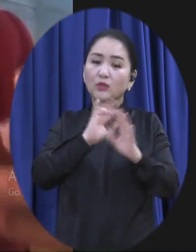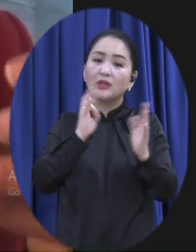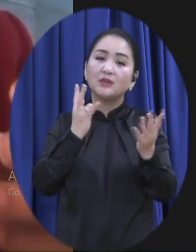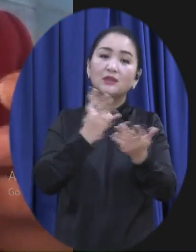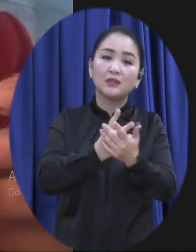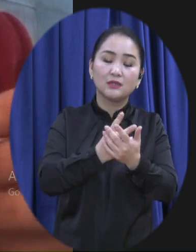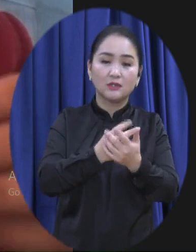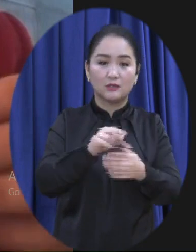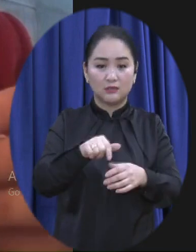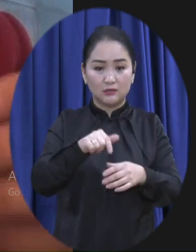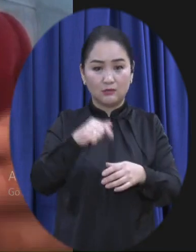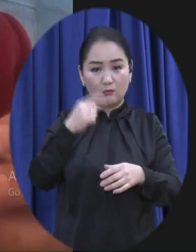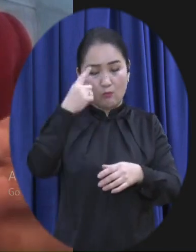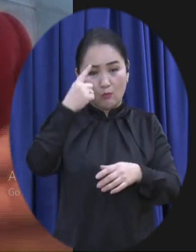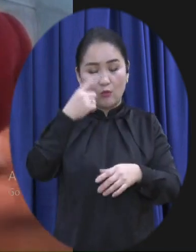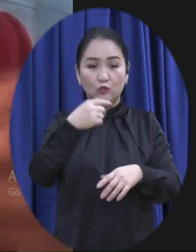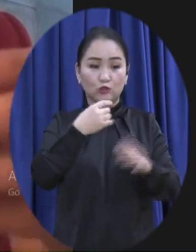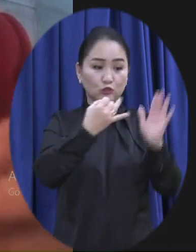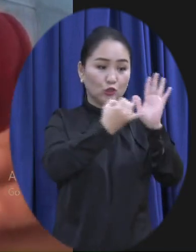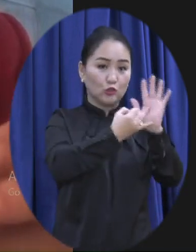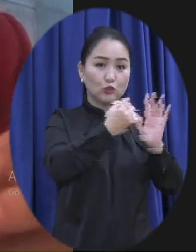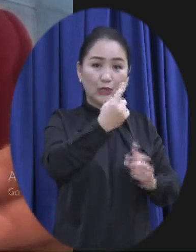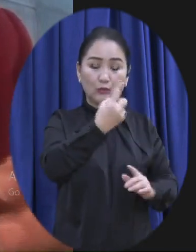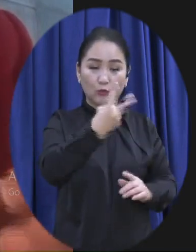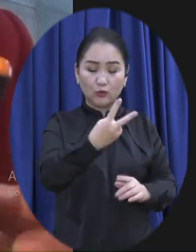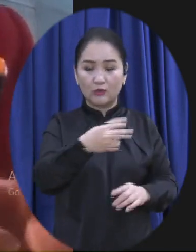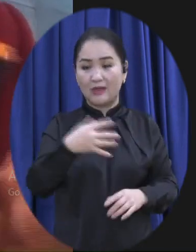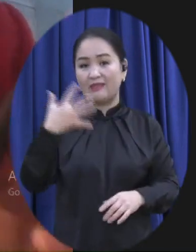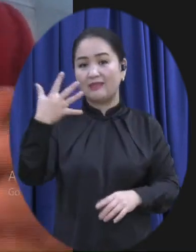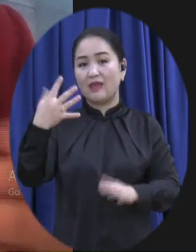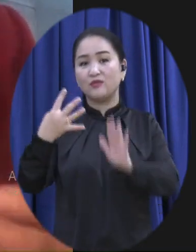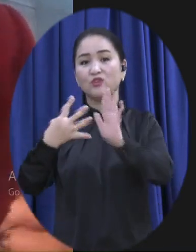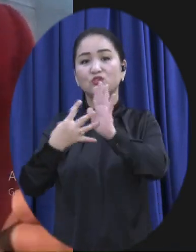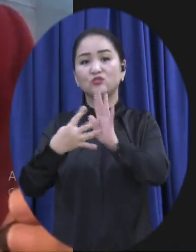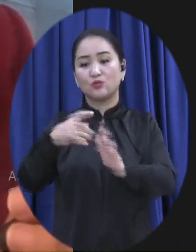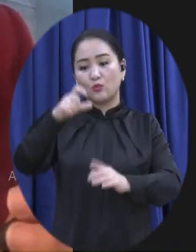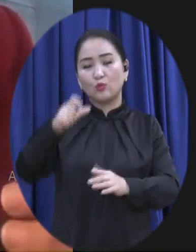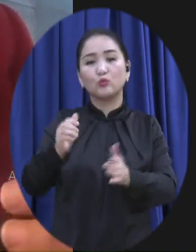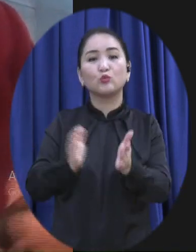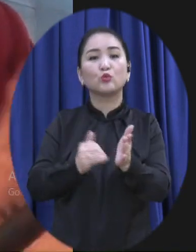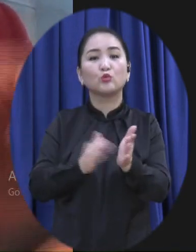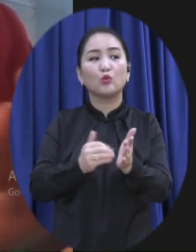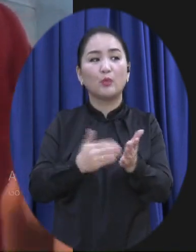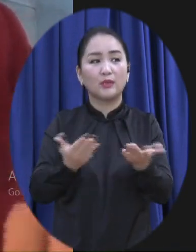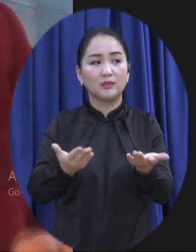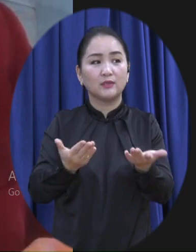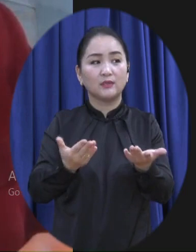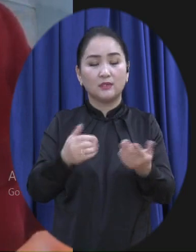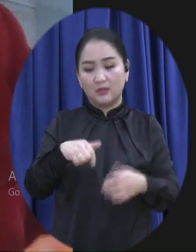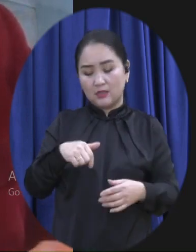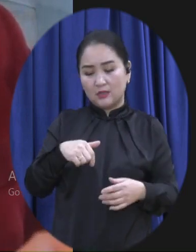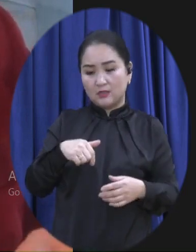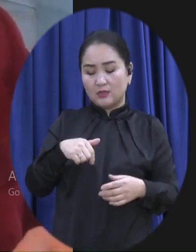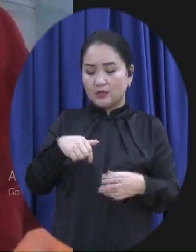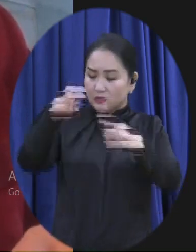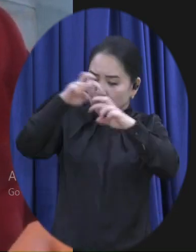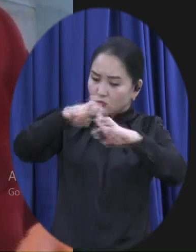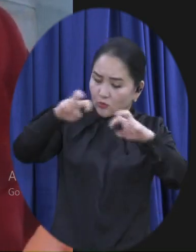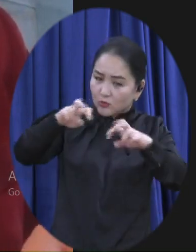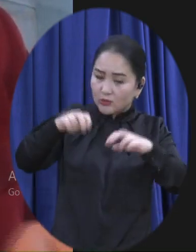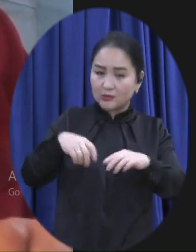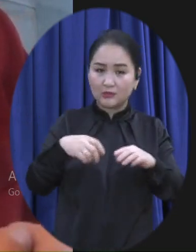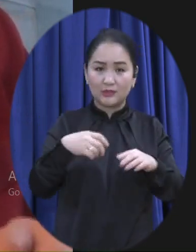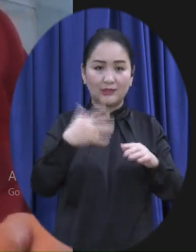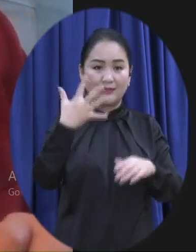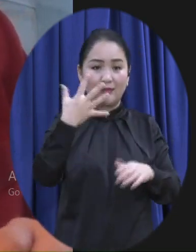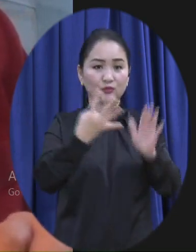үзэхээр нийт батлагдсан 712-осоо 59 хүн одоо дутаад байгаа юм аа. Тэгэхээр олж судалж мэдсээр энэ 59 хүн халдвар